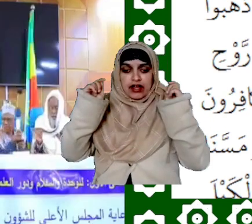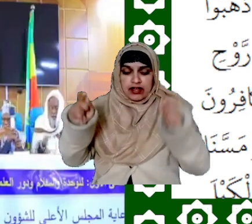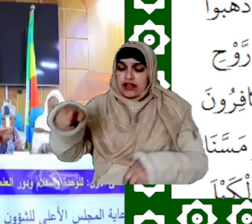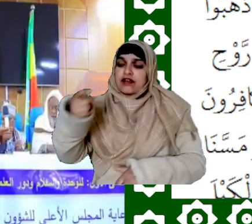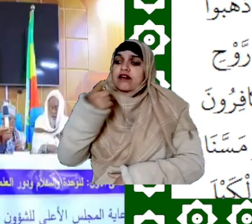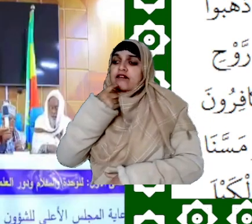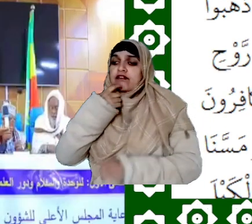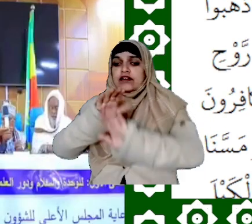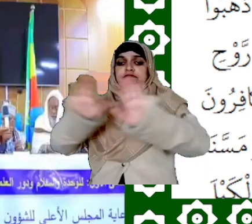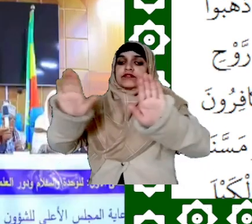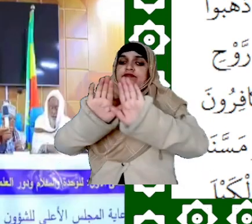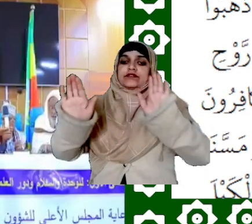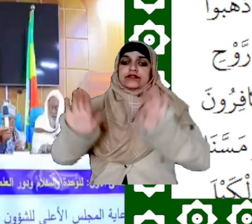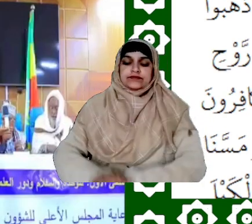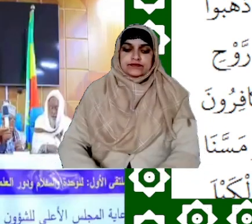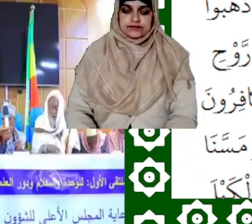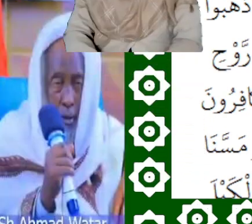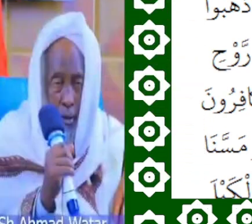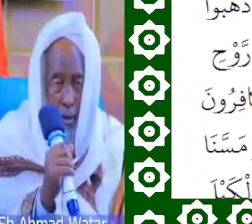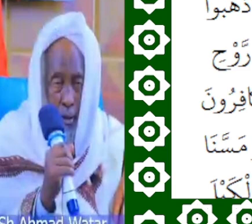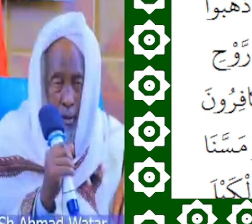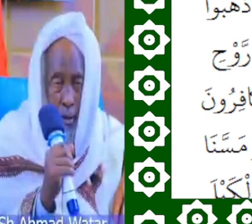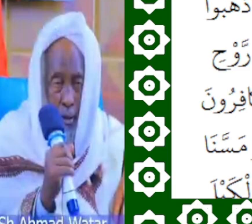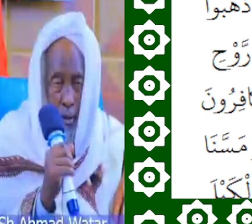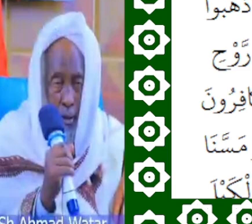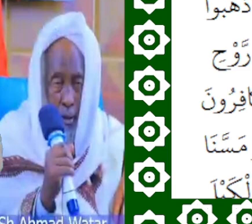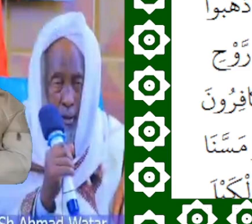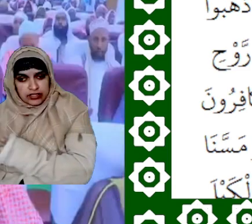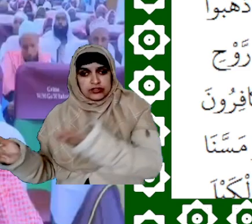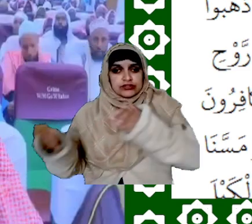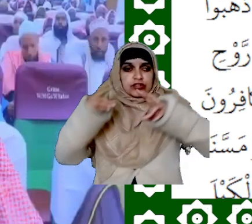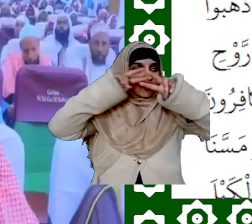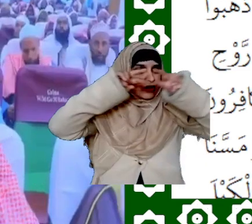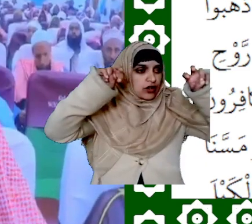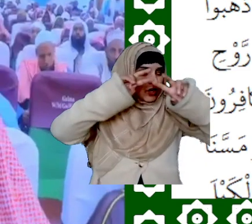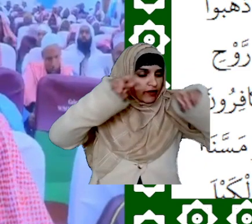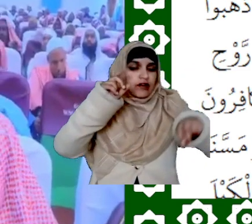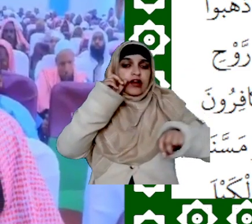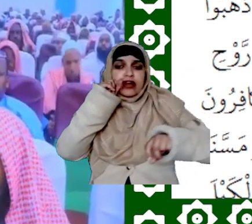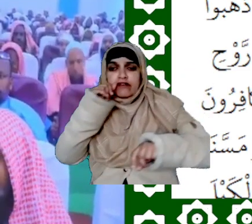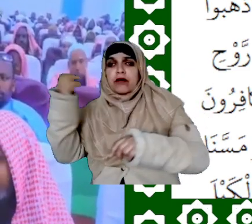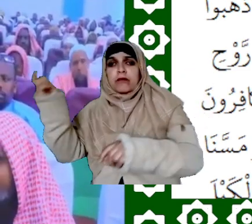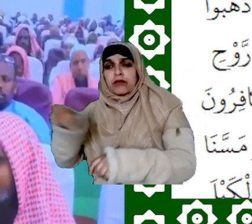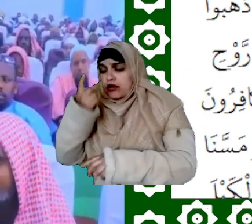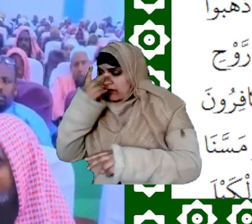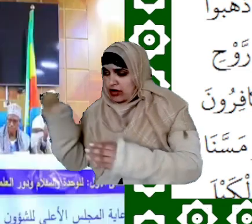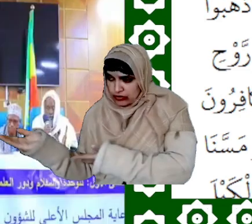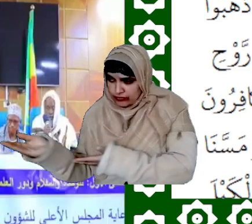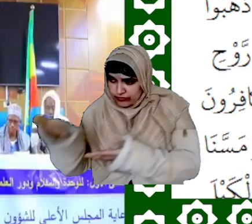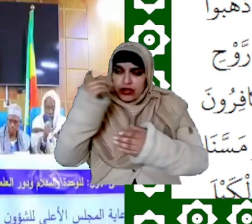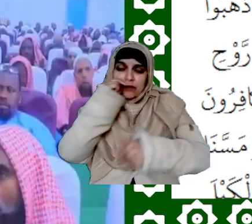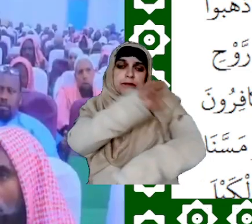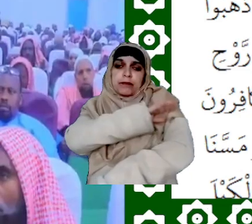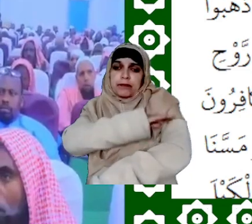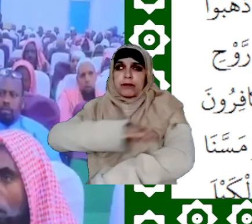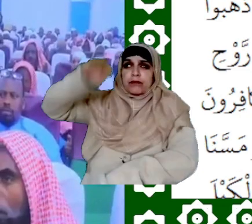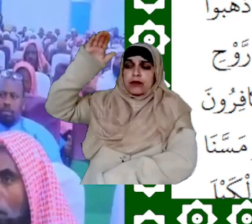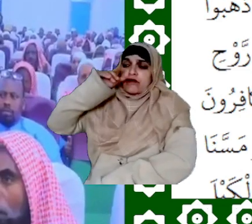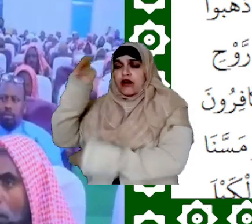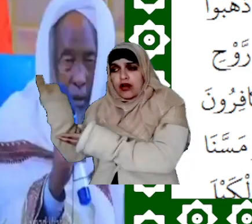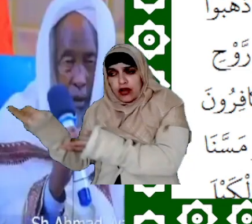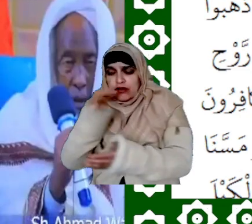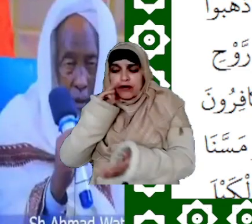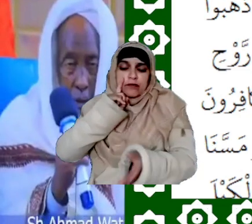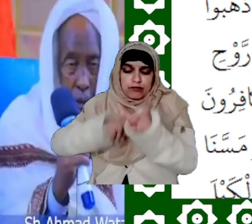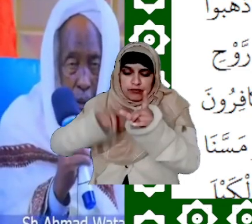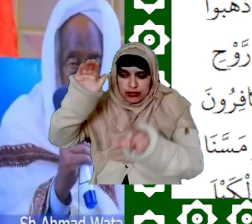في أبليس بنيامين بربادا ولا تيأسوا إجباتني مرتنا من روح الله رحمة ربي